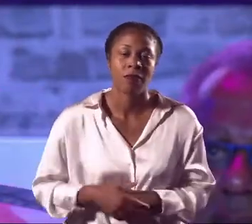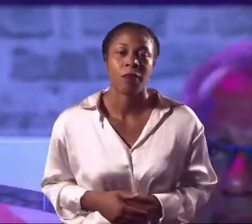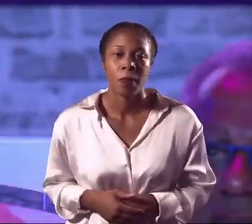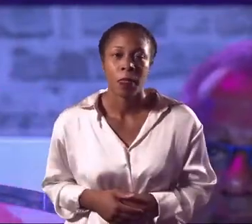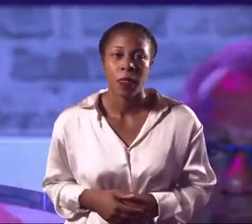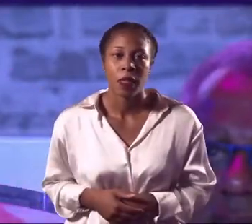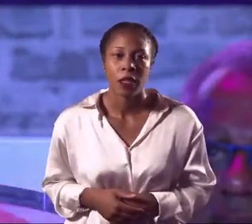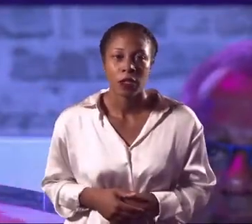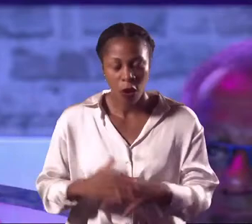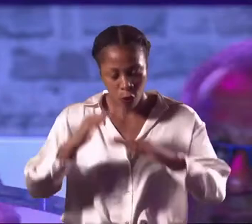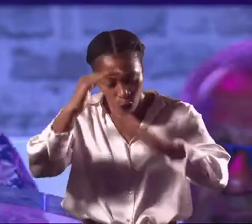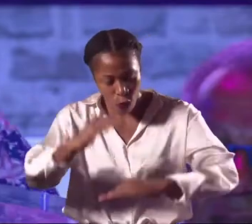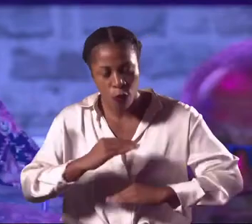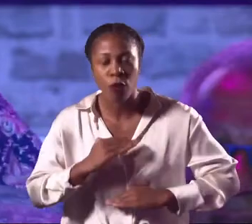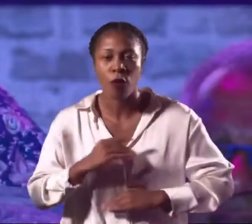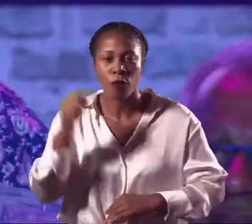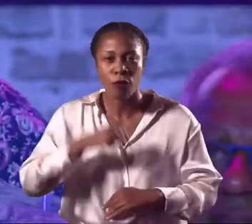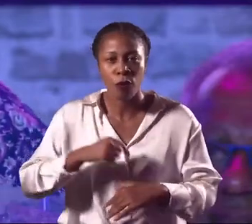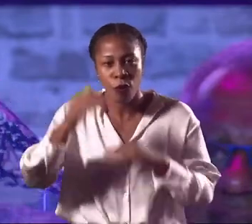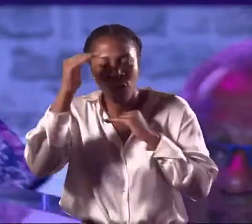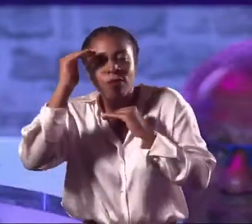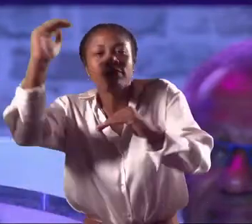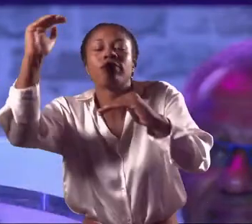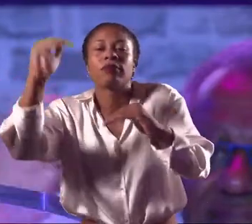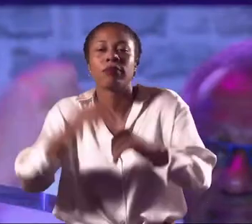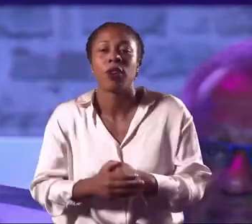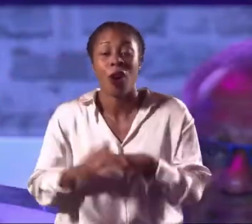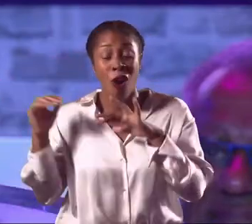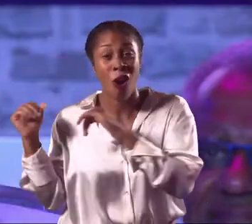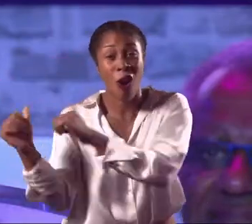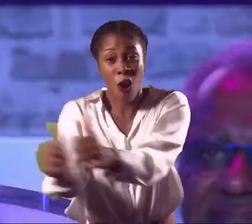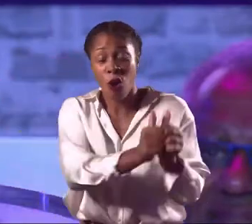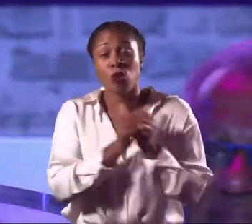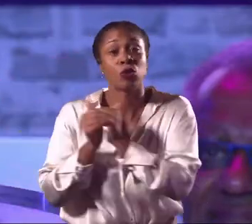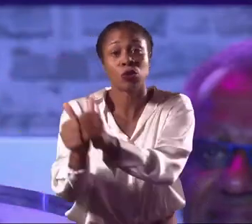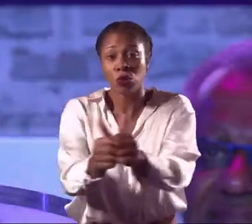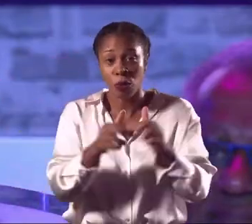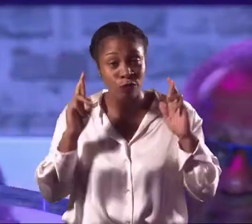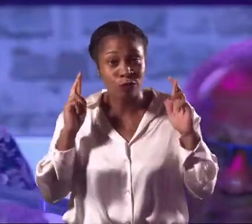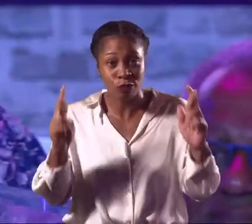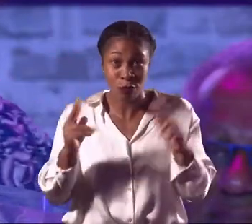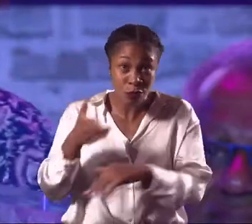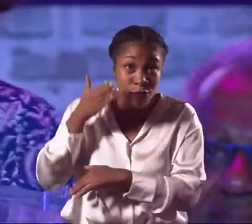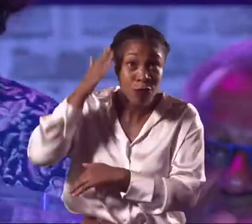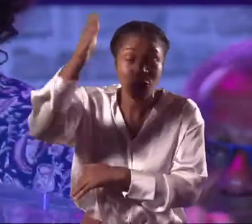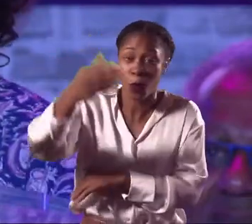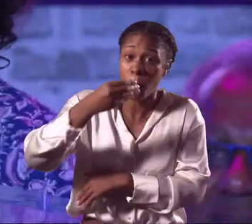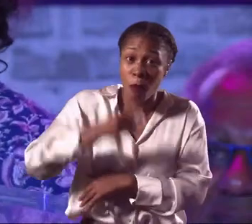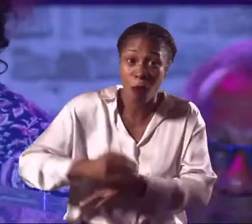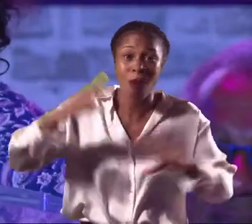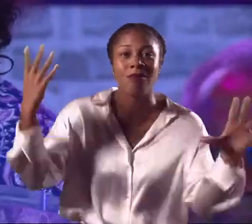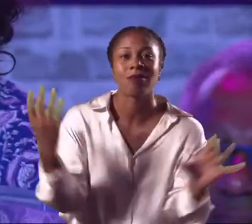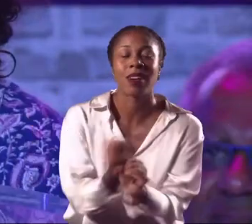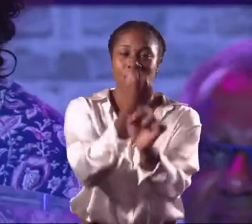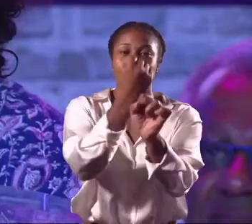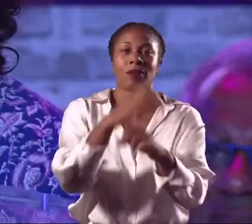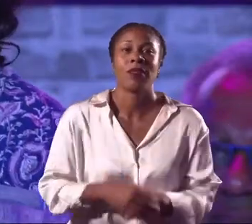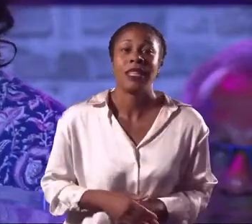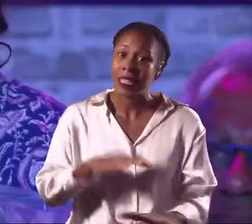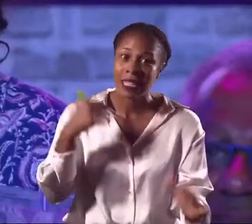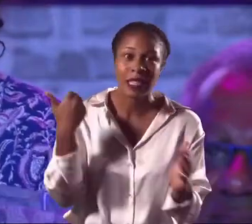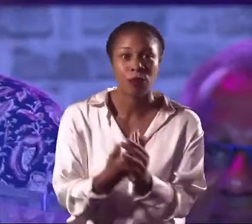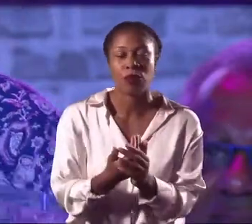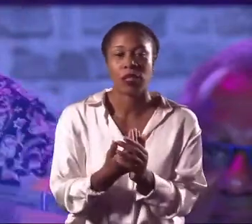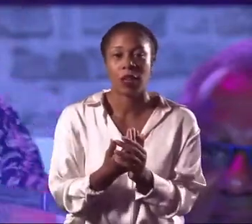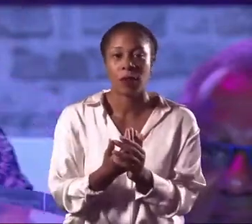il faut le croire. Alors, tous ensemble, nous en ferons en sorte que ce temps vienne. Et c'est pour cela que nous allons